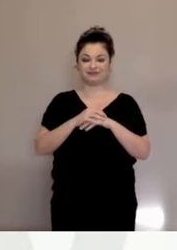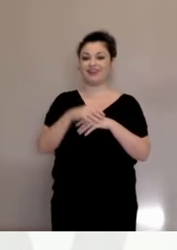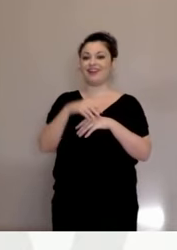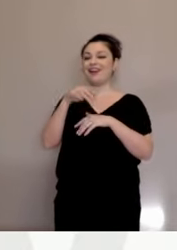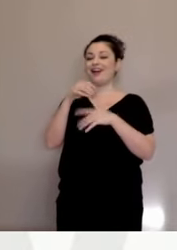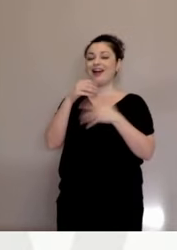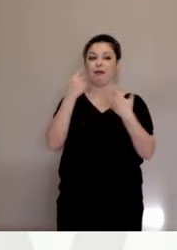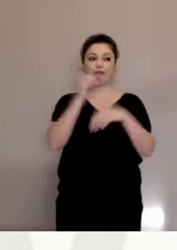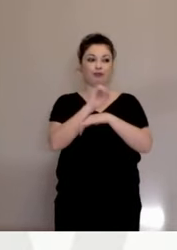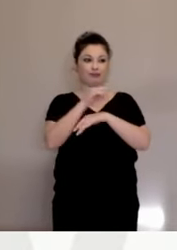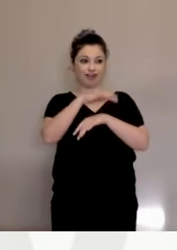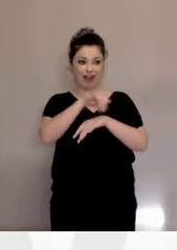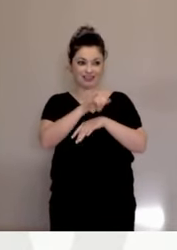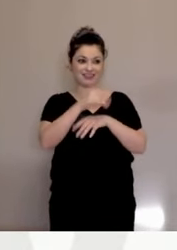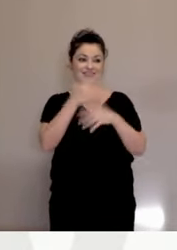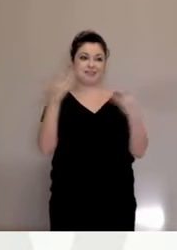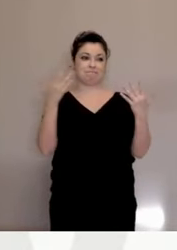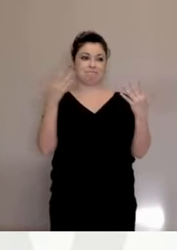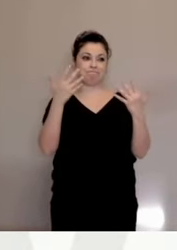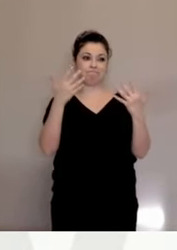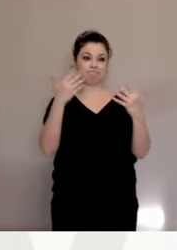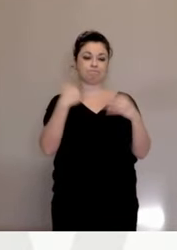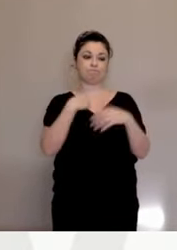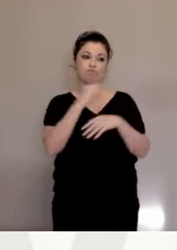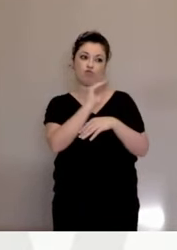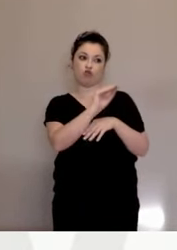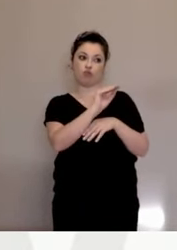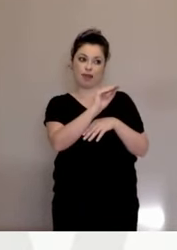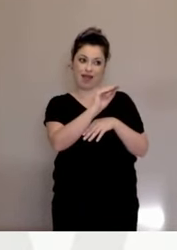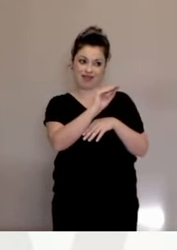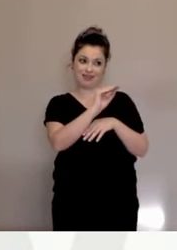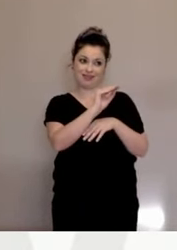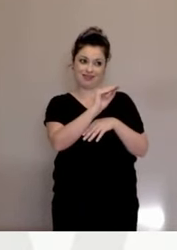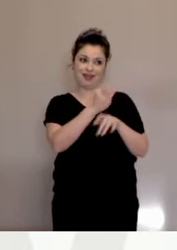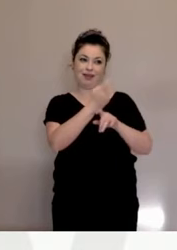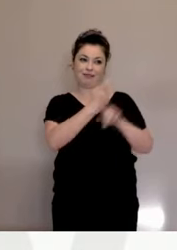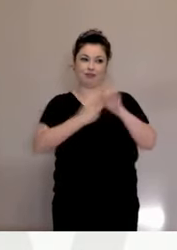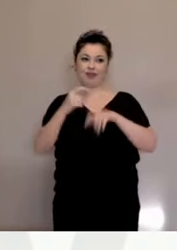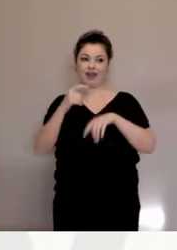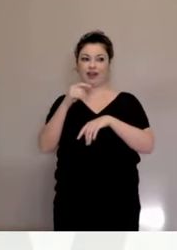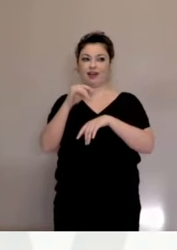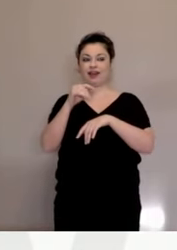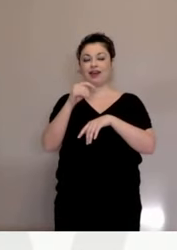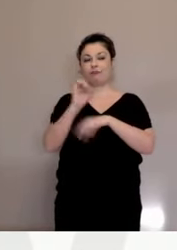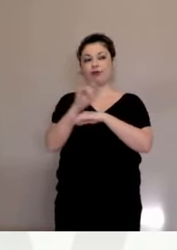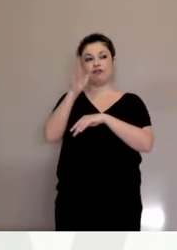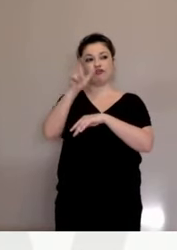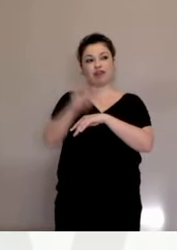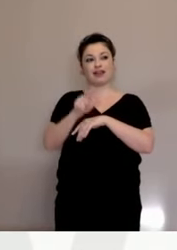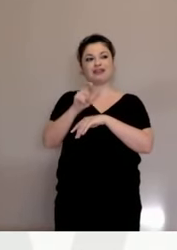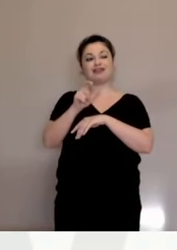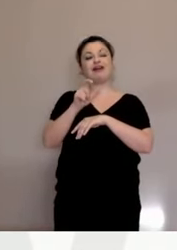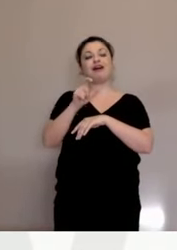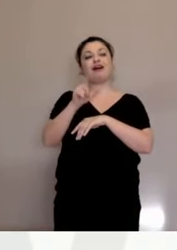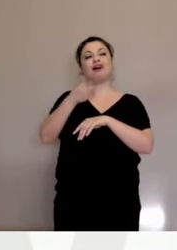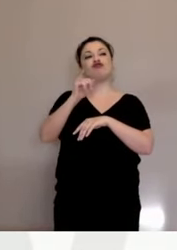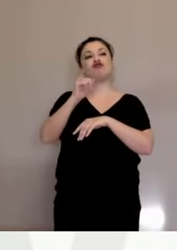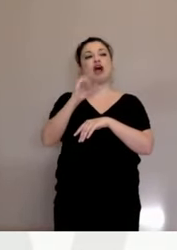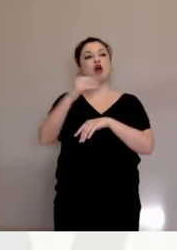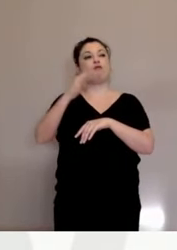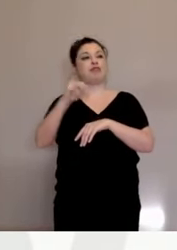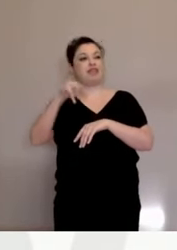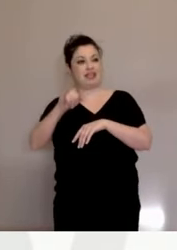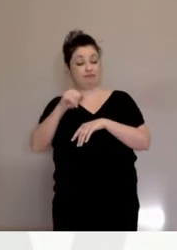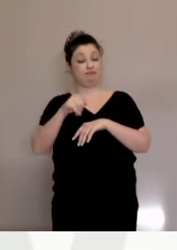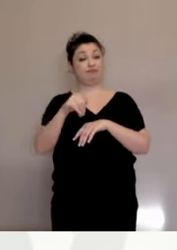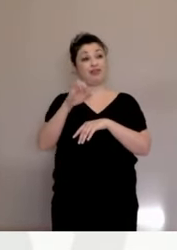Professor Nancy, le pongo una domanda che proviene dalla professoressa Bruna Giacomini. La professoressa